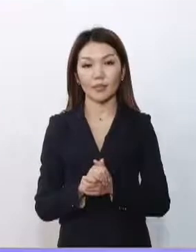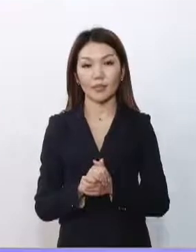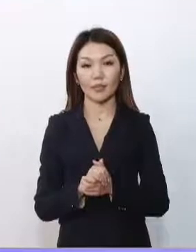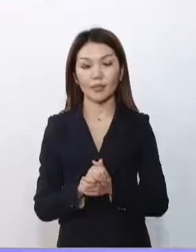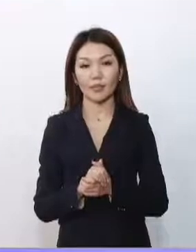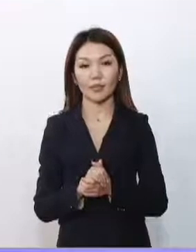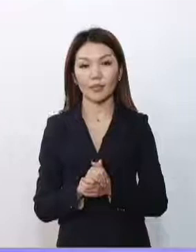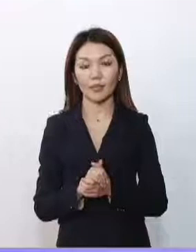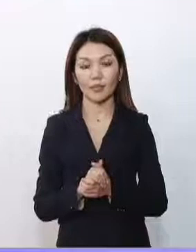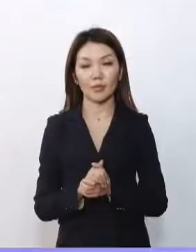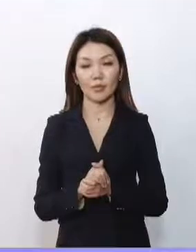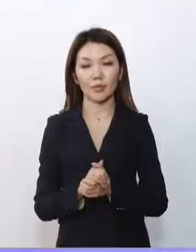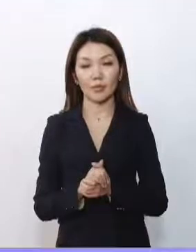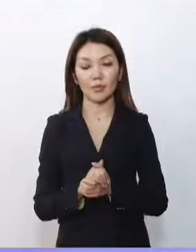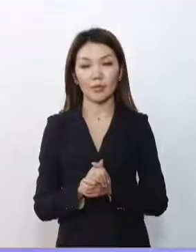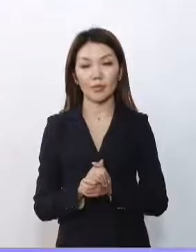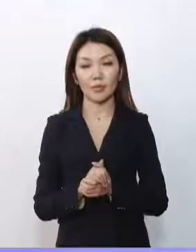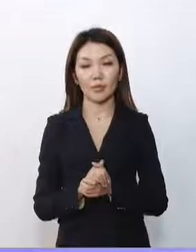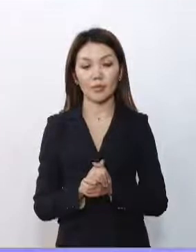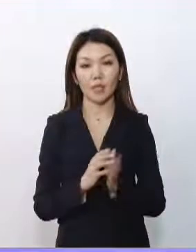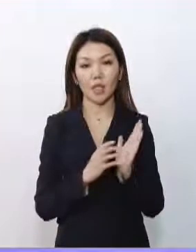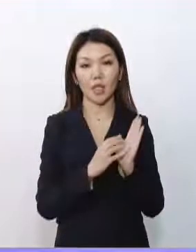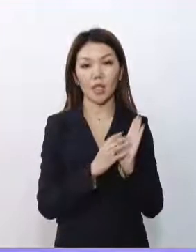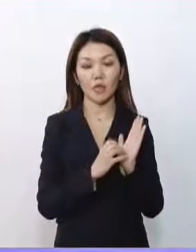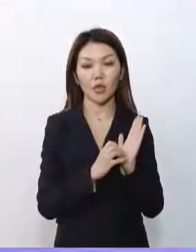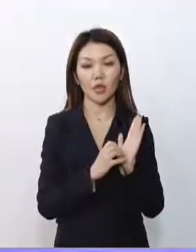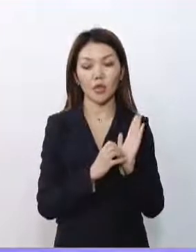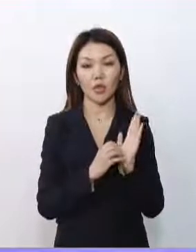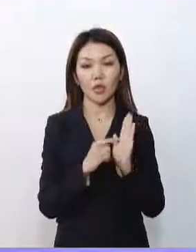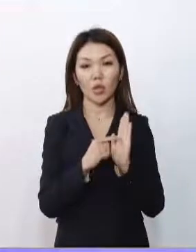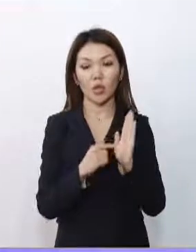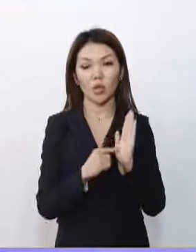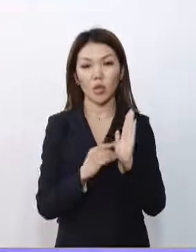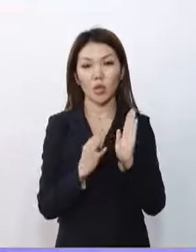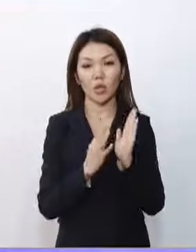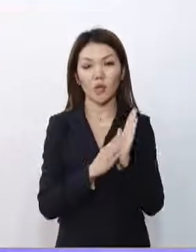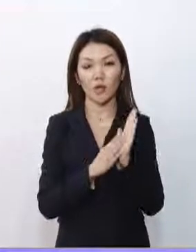частное чисел 900 и делитель и